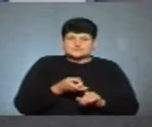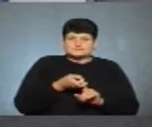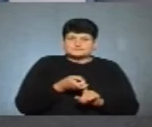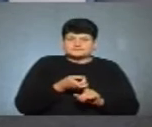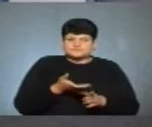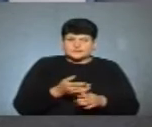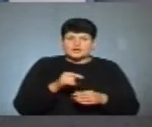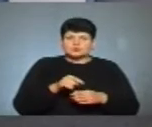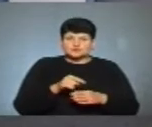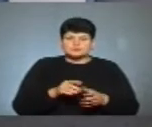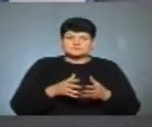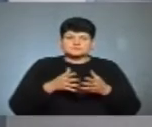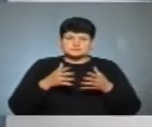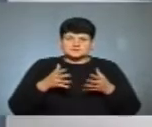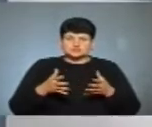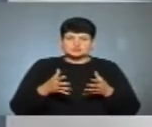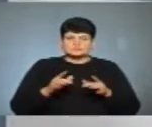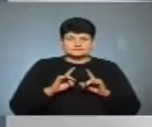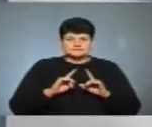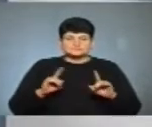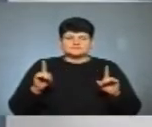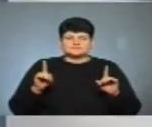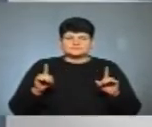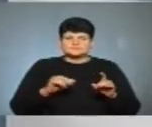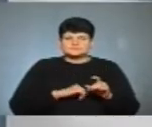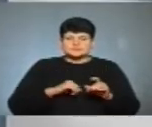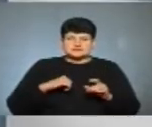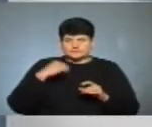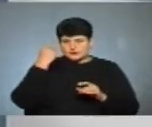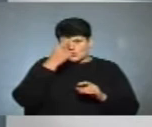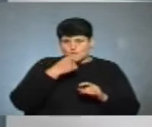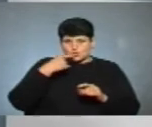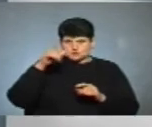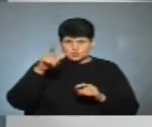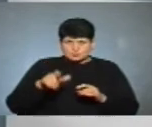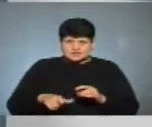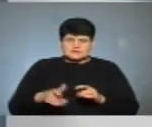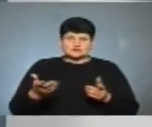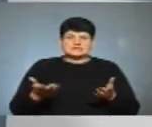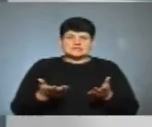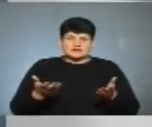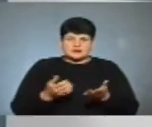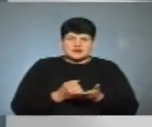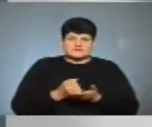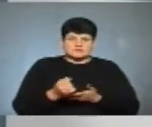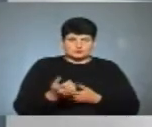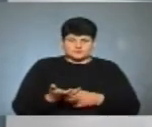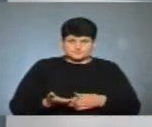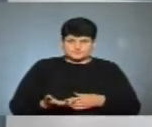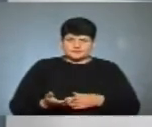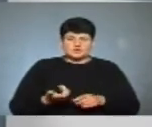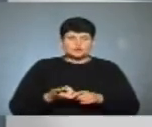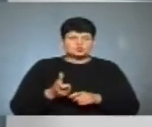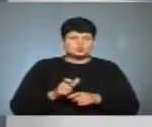тут безпосередньо, скажімо, харизма самої особистості, яка балотується.